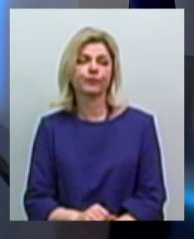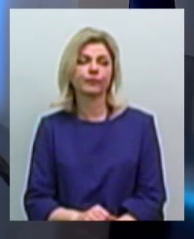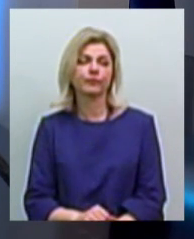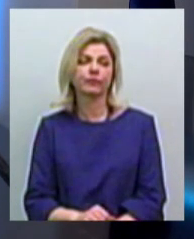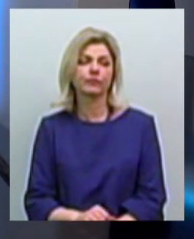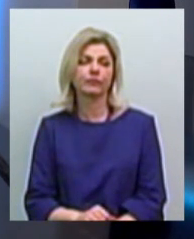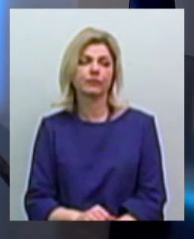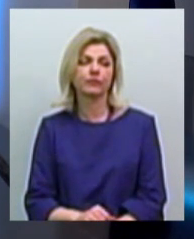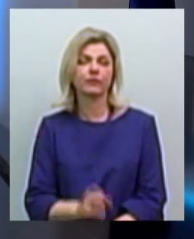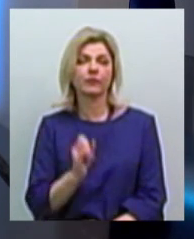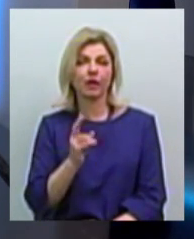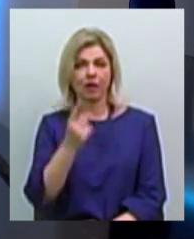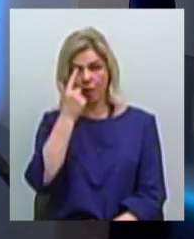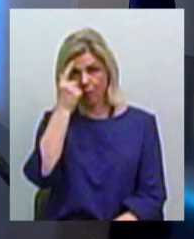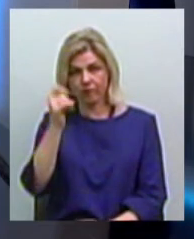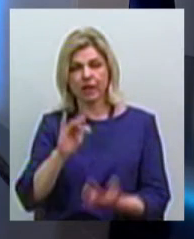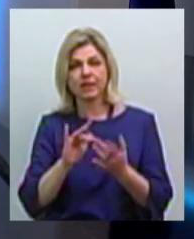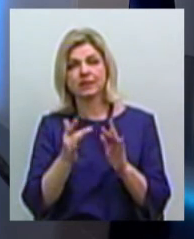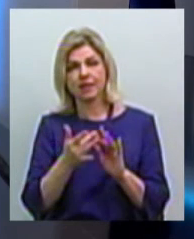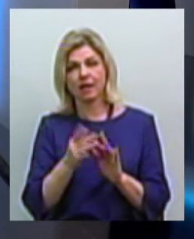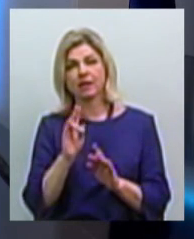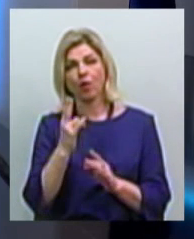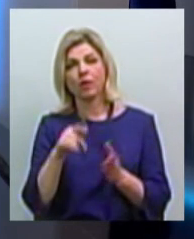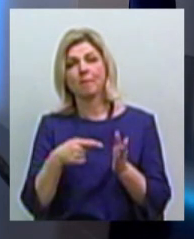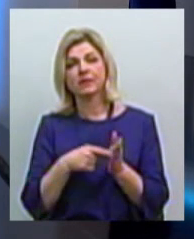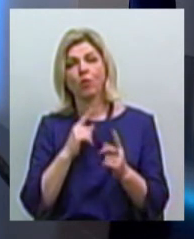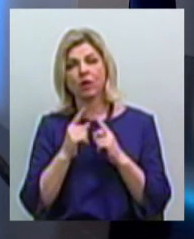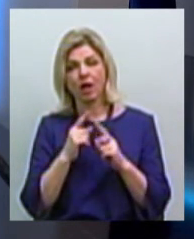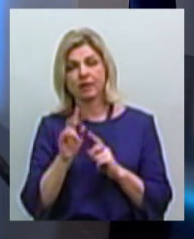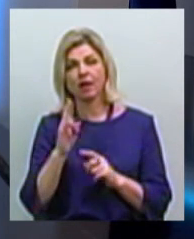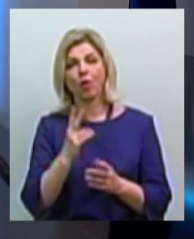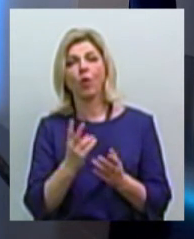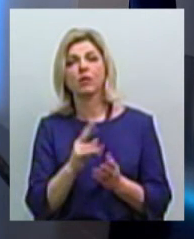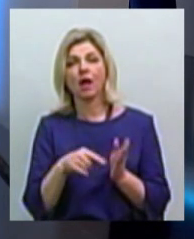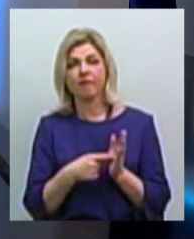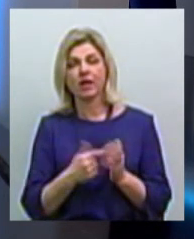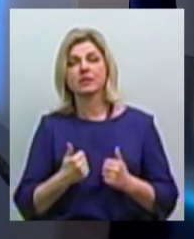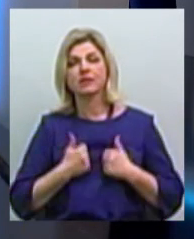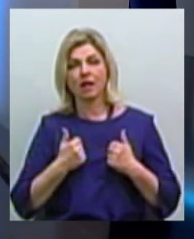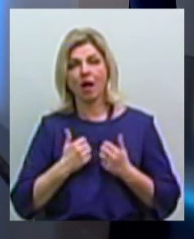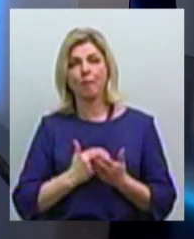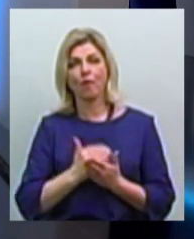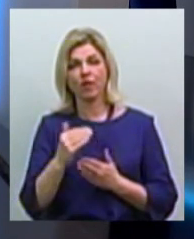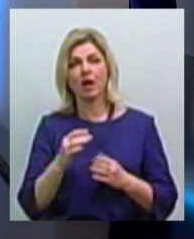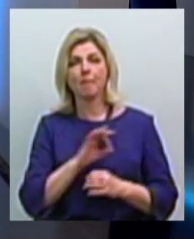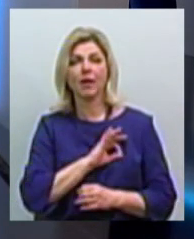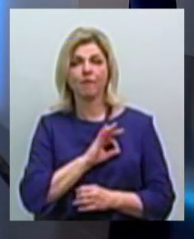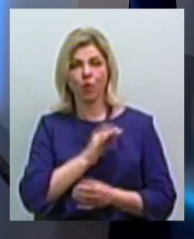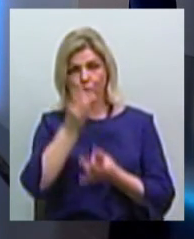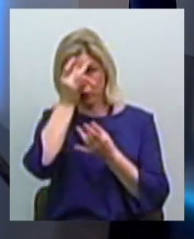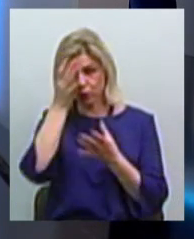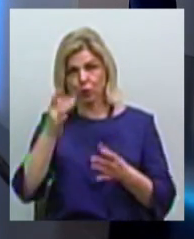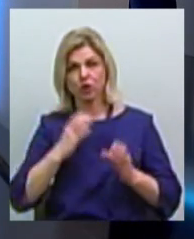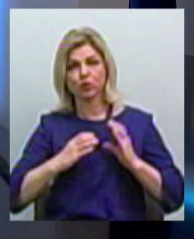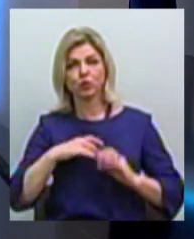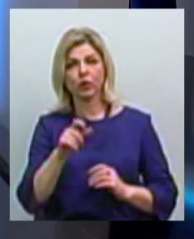Як повідомляє сайт Миколаївської міської ради, в Миколаєві намагаються підвищити правову культуру студентів. І саме для